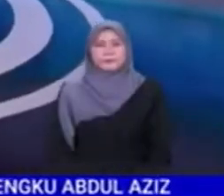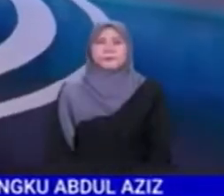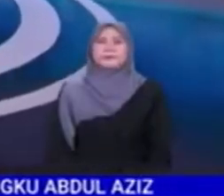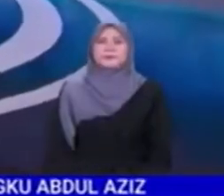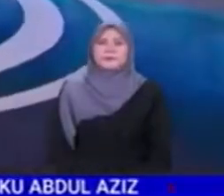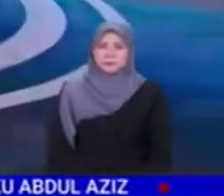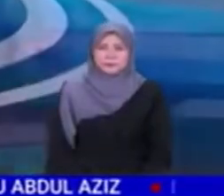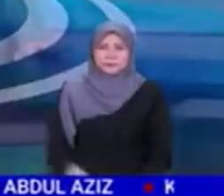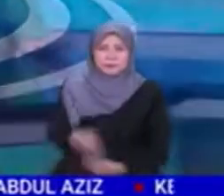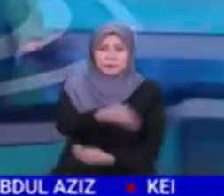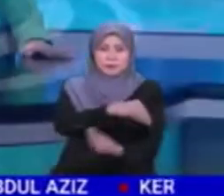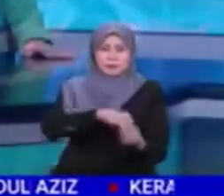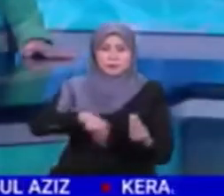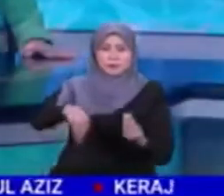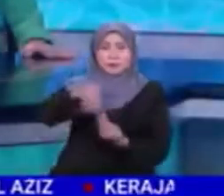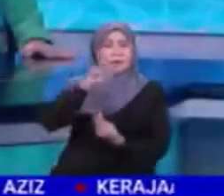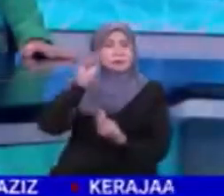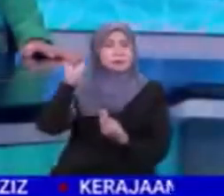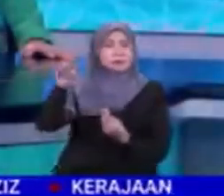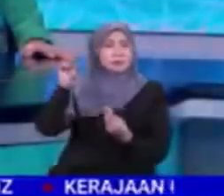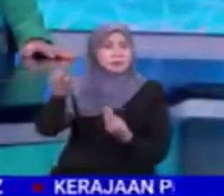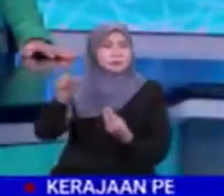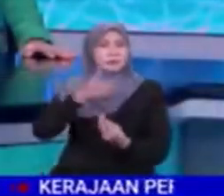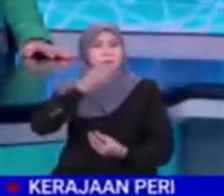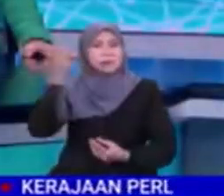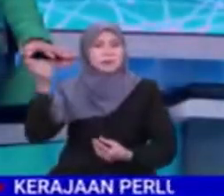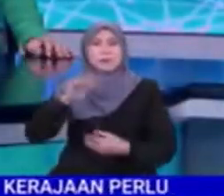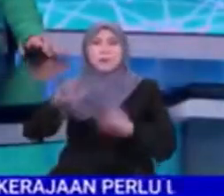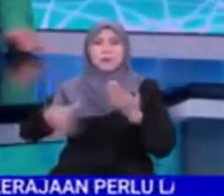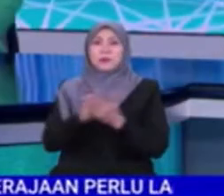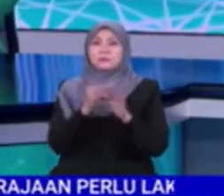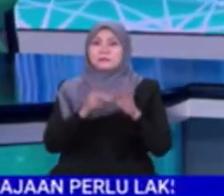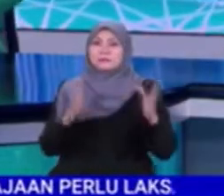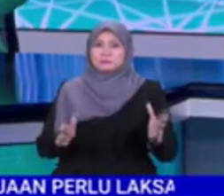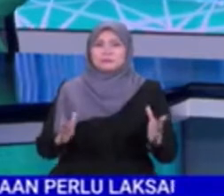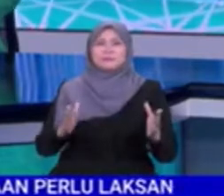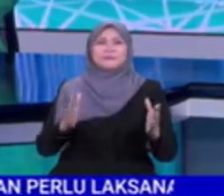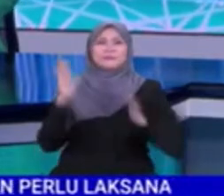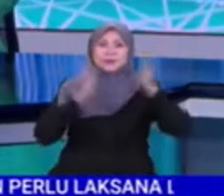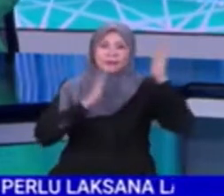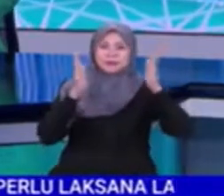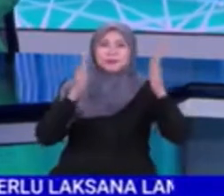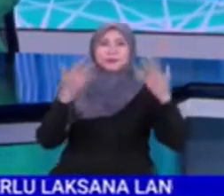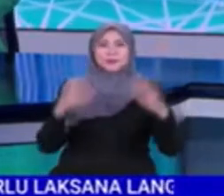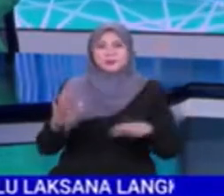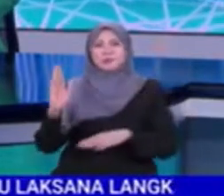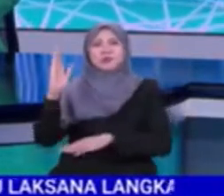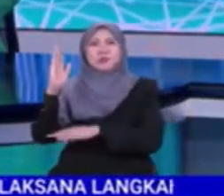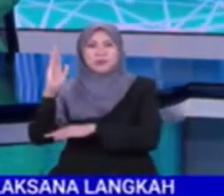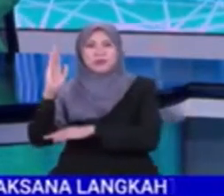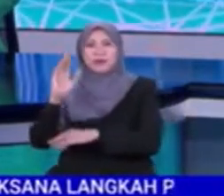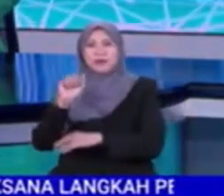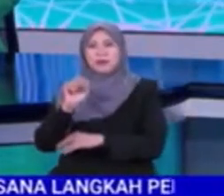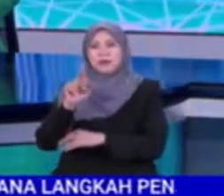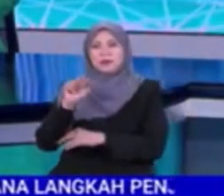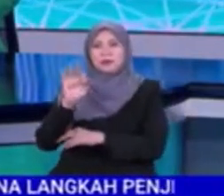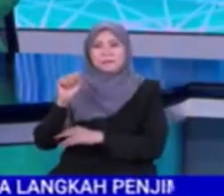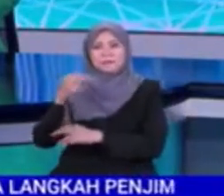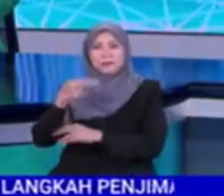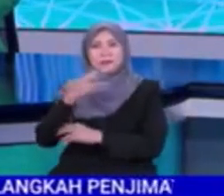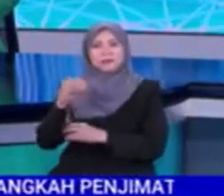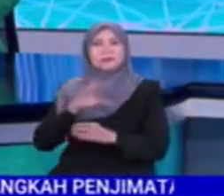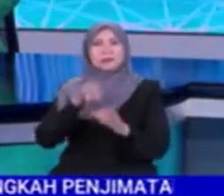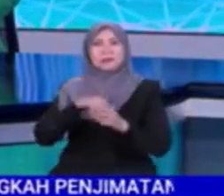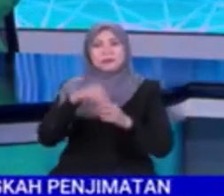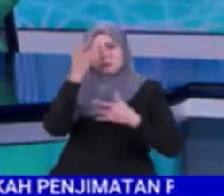Musim haji terbaik lebih membanggakan ke semua jemaah haji Malaysia telah berpeluang melaksanakan wukuf di Arafah termasuk pesakit-pesakit di